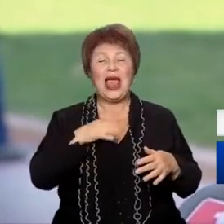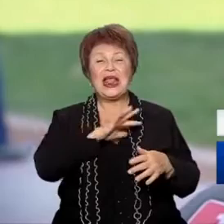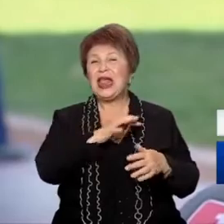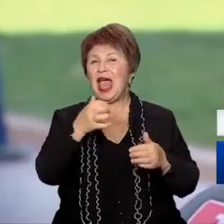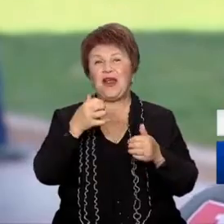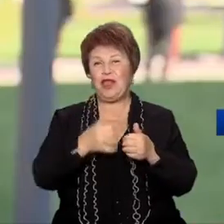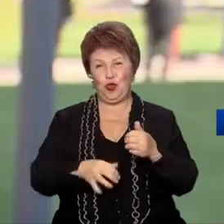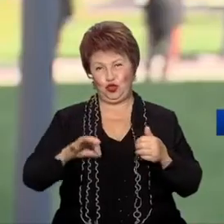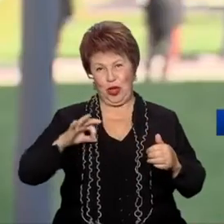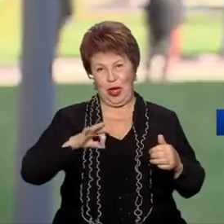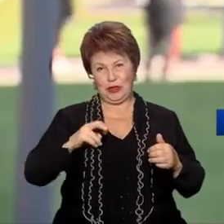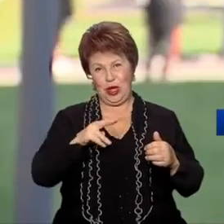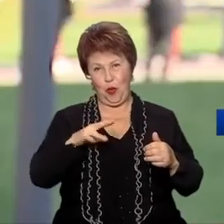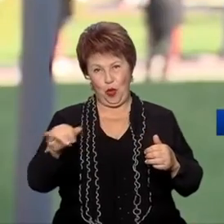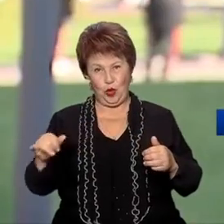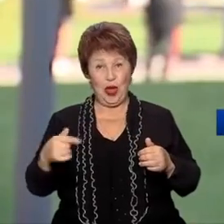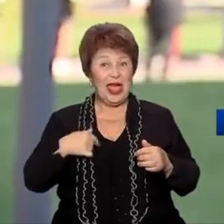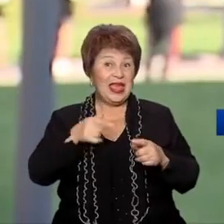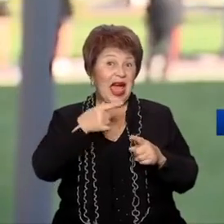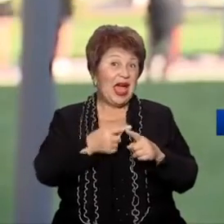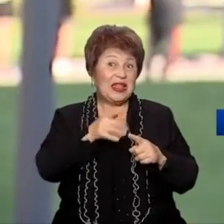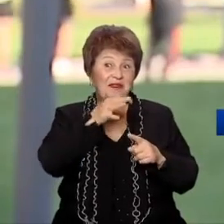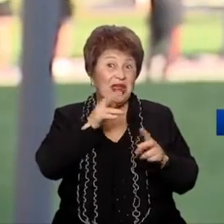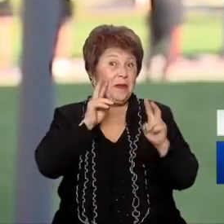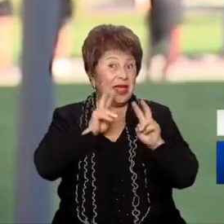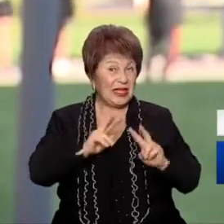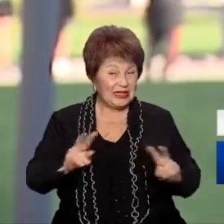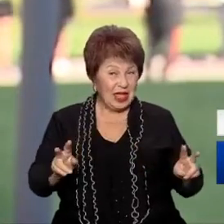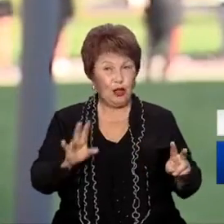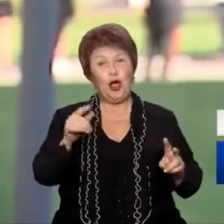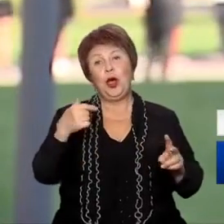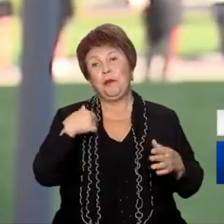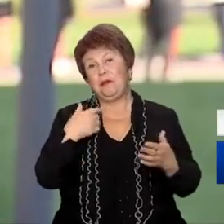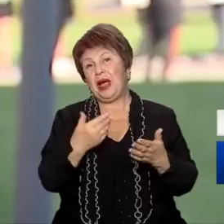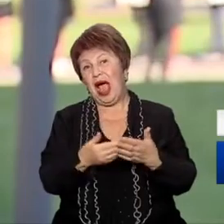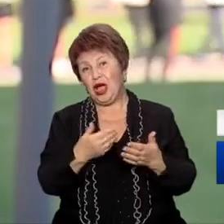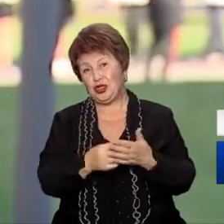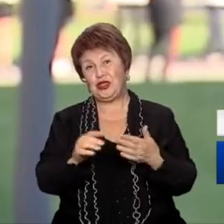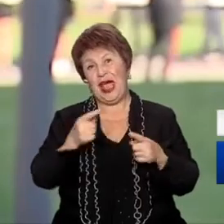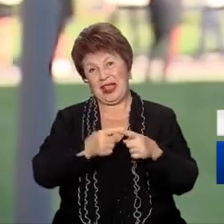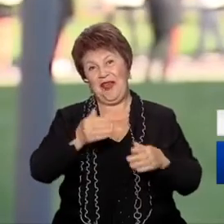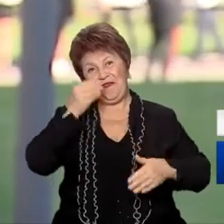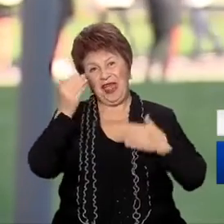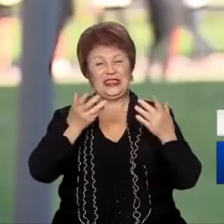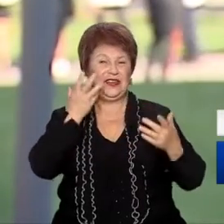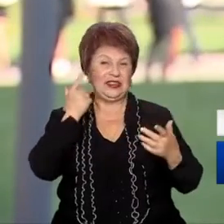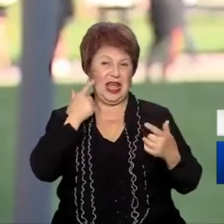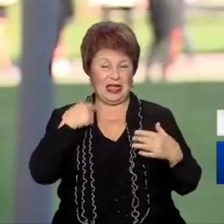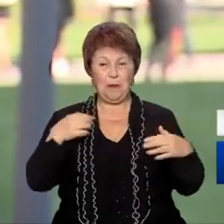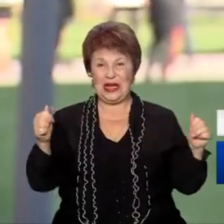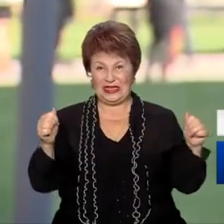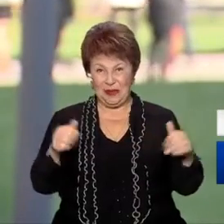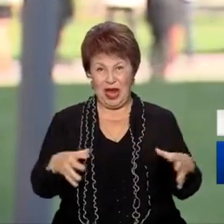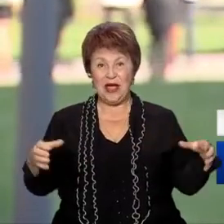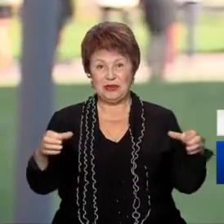неравнодушна к комсомолу. Не застал это время, я не знал, но по мне кажется, что это весело. И всегда, когда мы